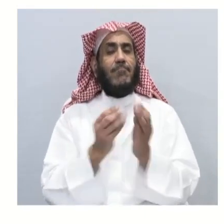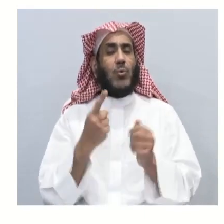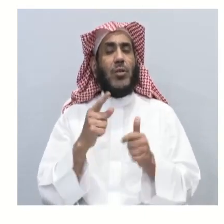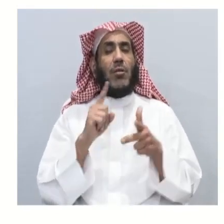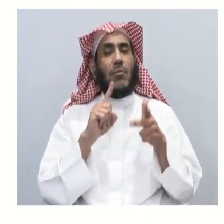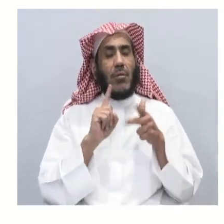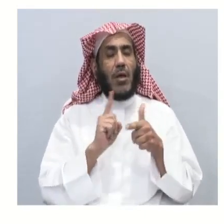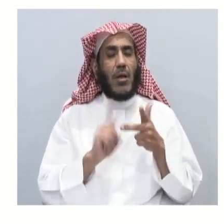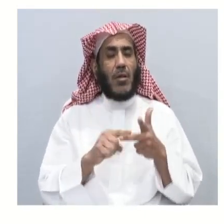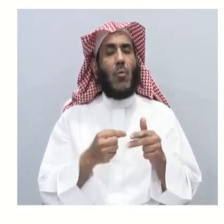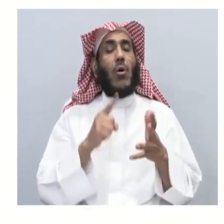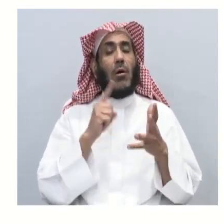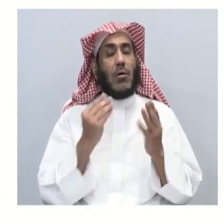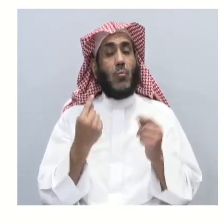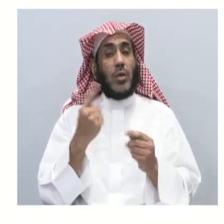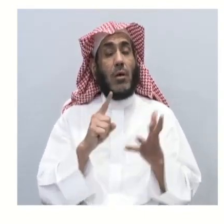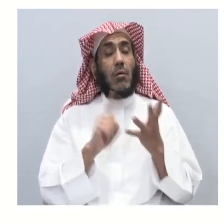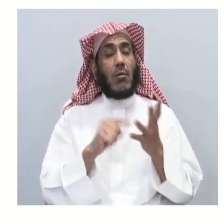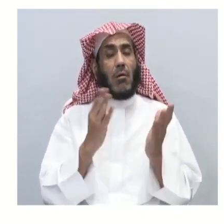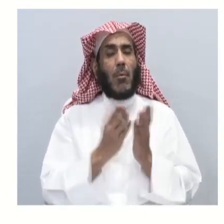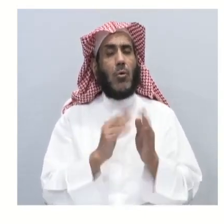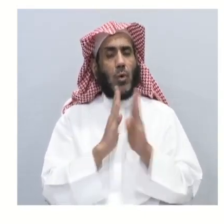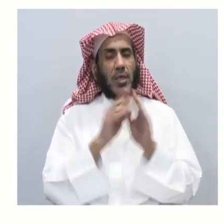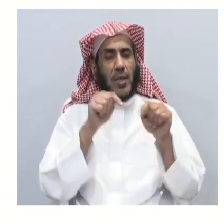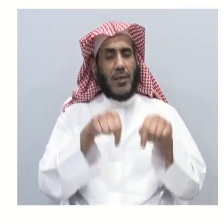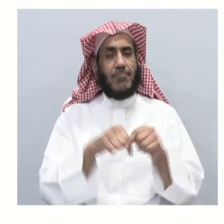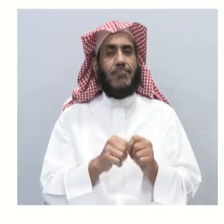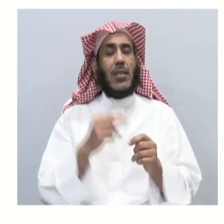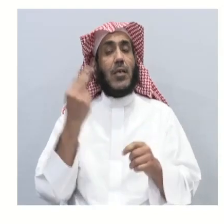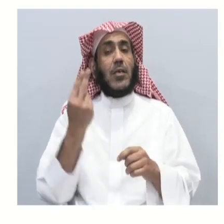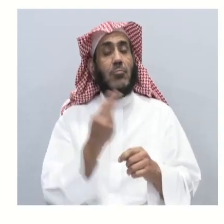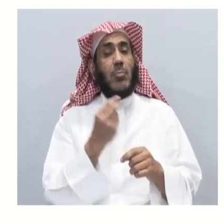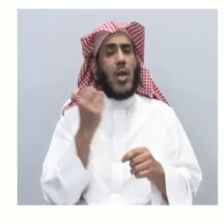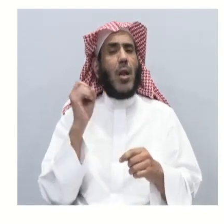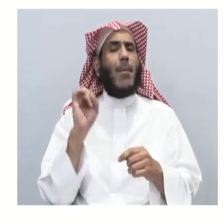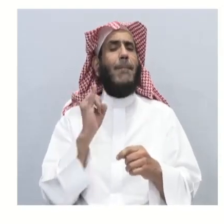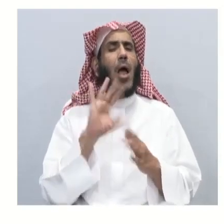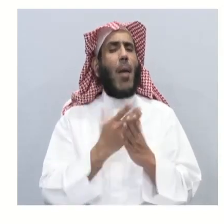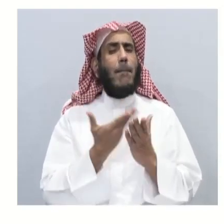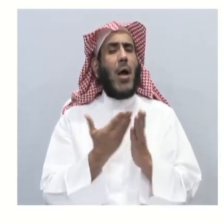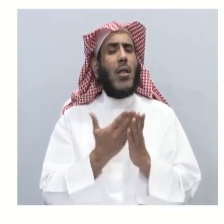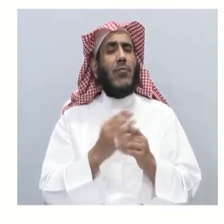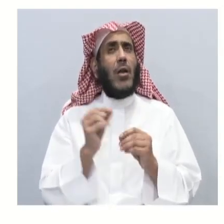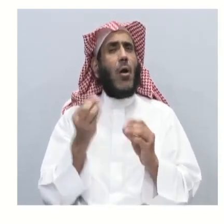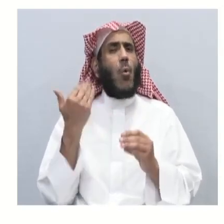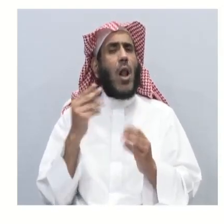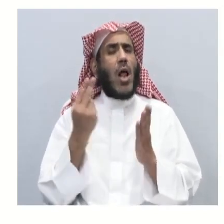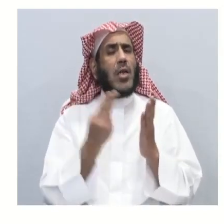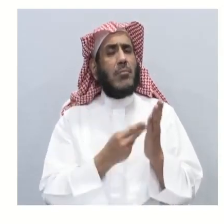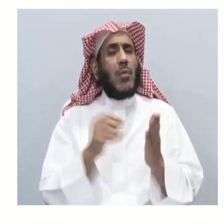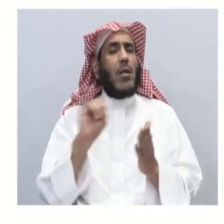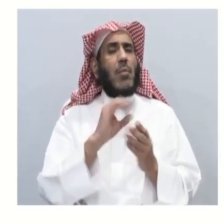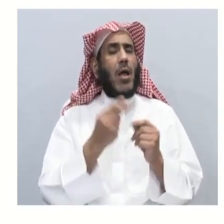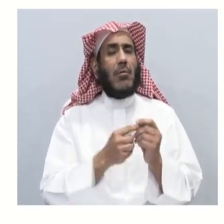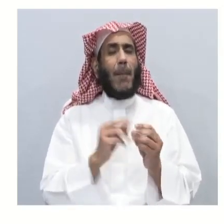الثالثة والرابعة. نركز الآن على الرسم الإملائي. ماذا تعرفنا في الرسم الإملائي؟